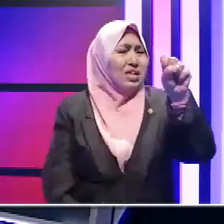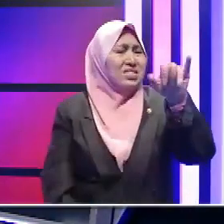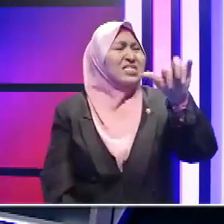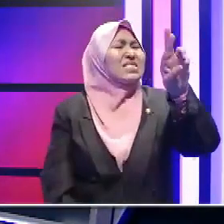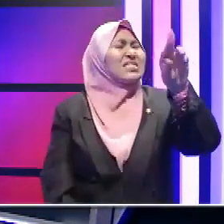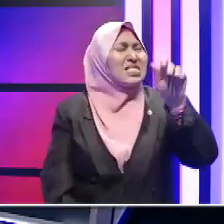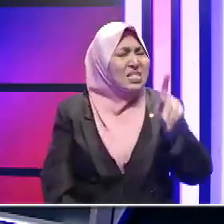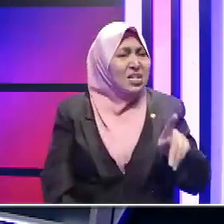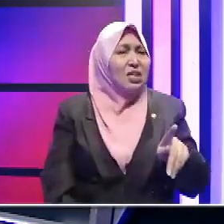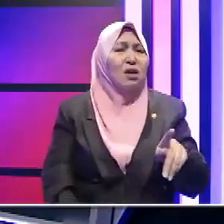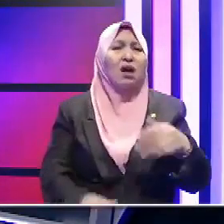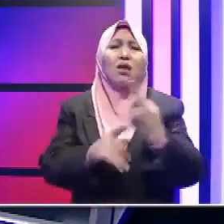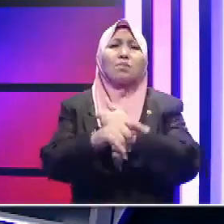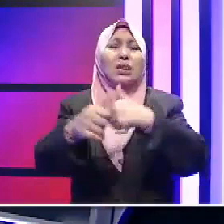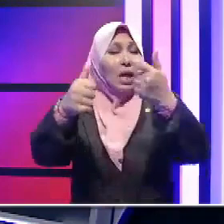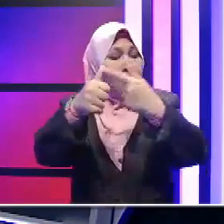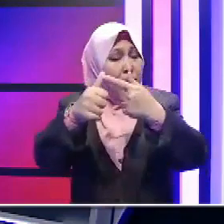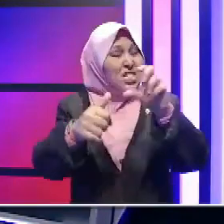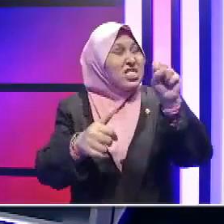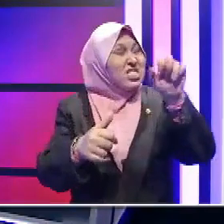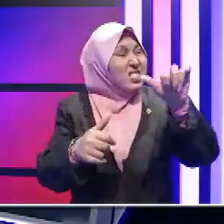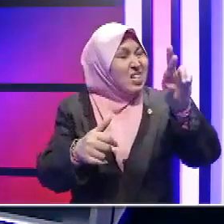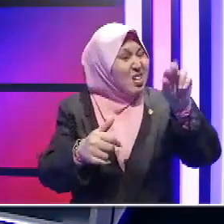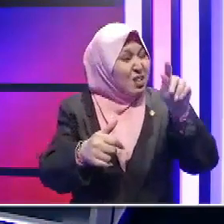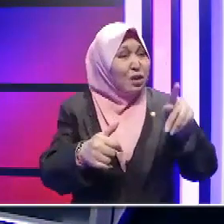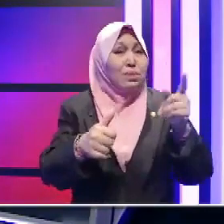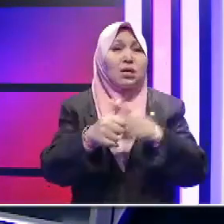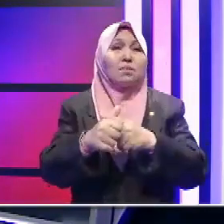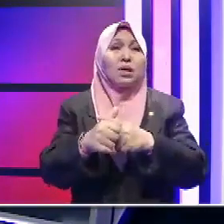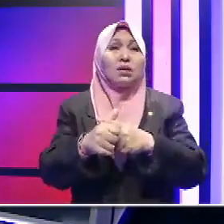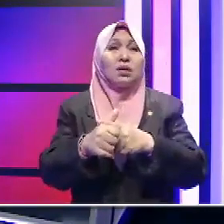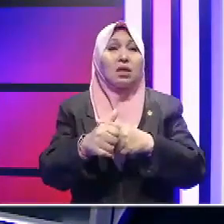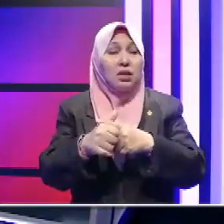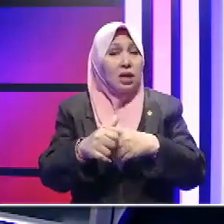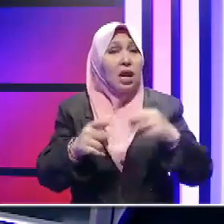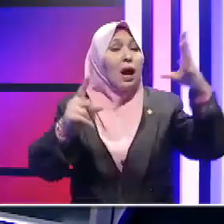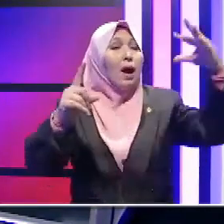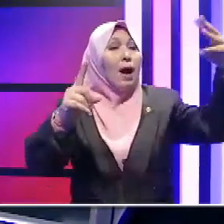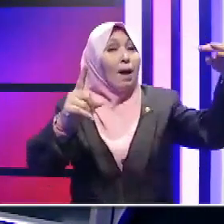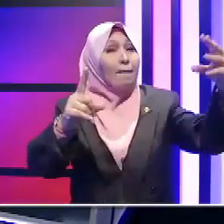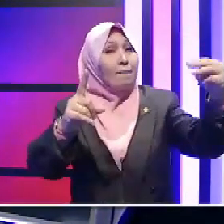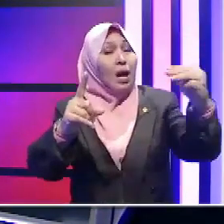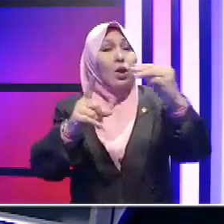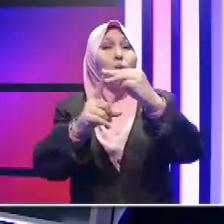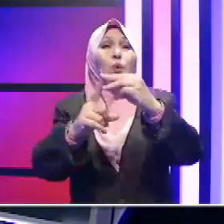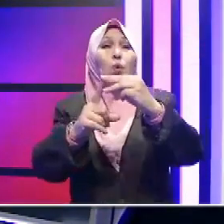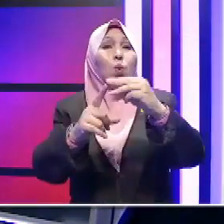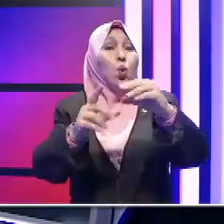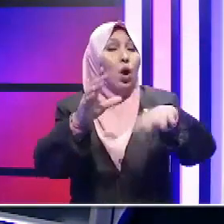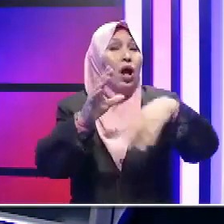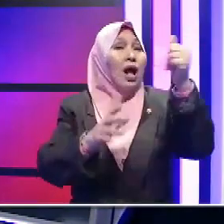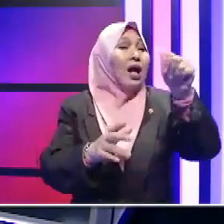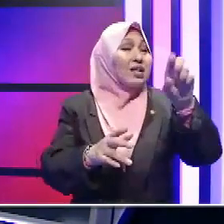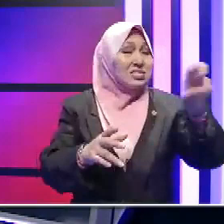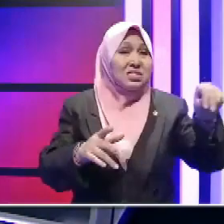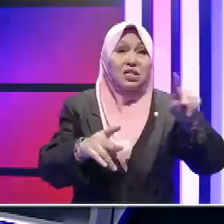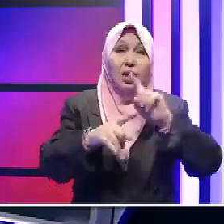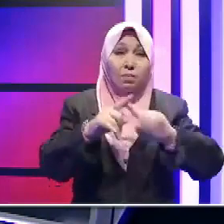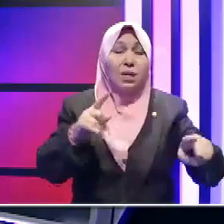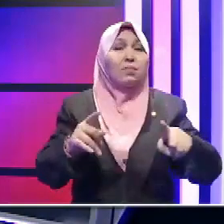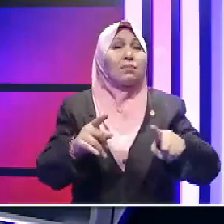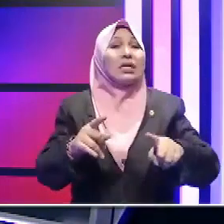pertama masuk inilah Syirik yang pertama Syahrini makhluk asing sebenarnya tetapi akhirnya berjaya menjajah bumi